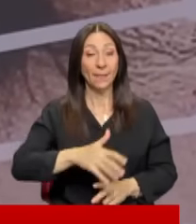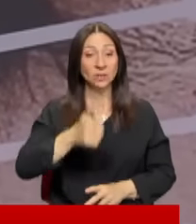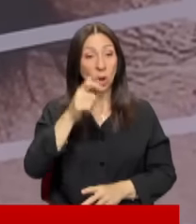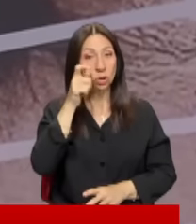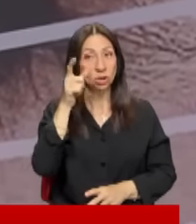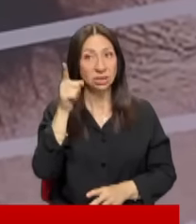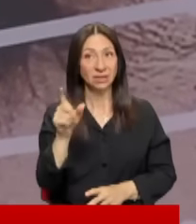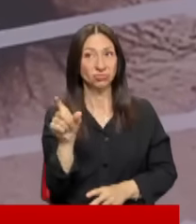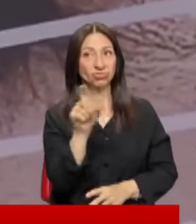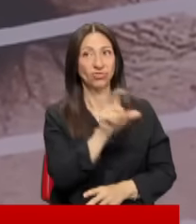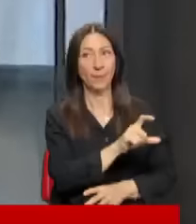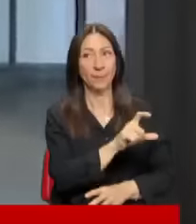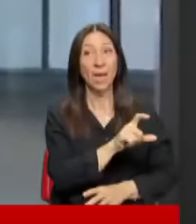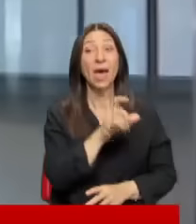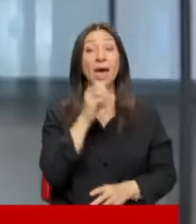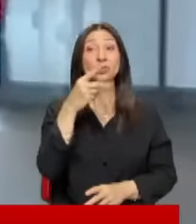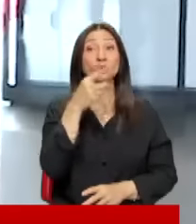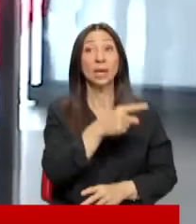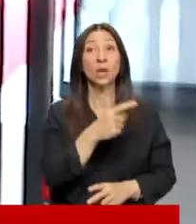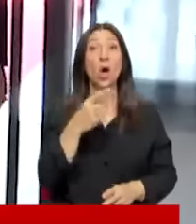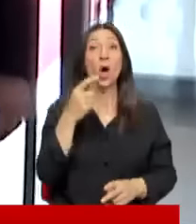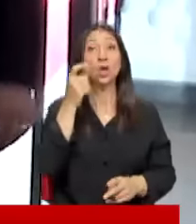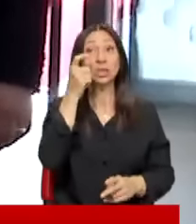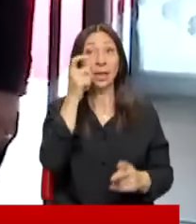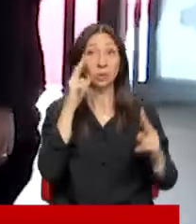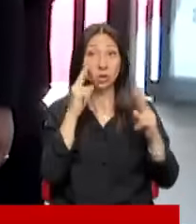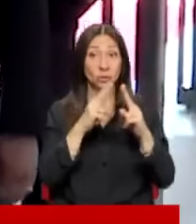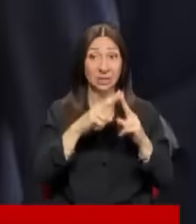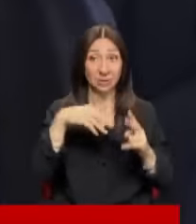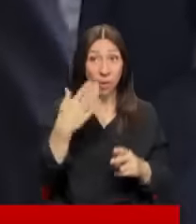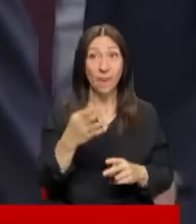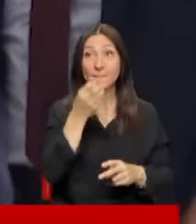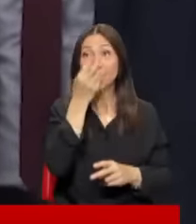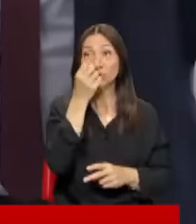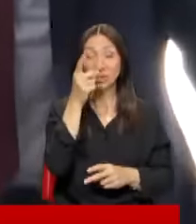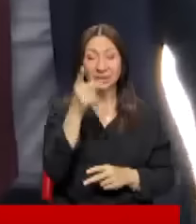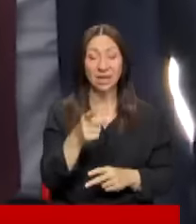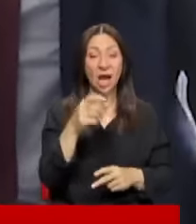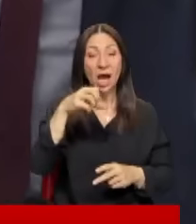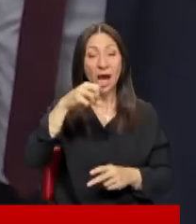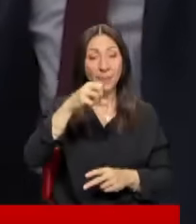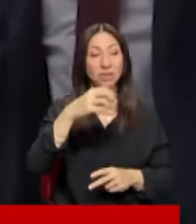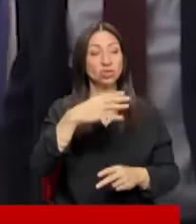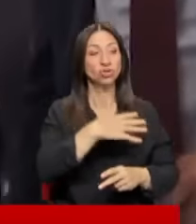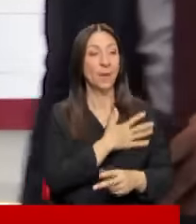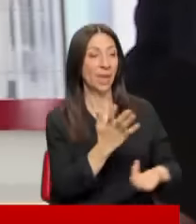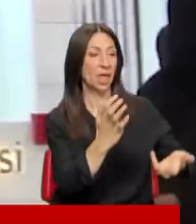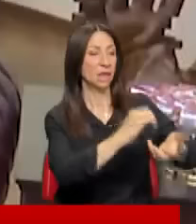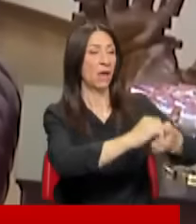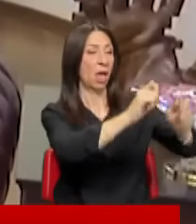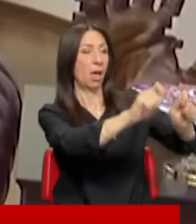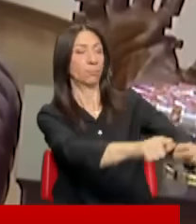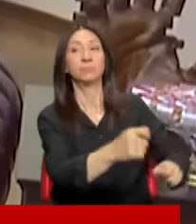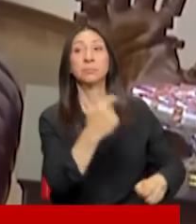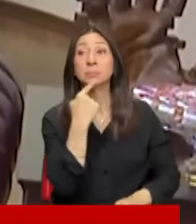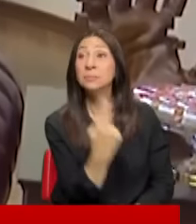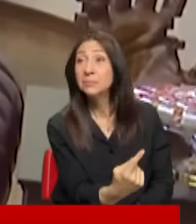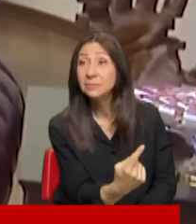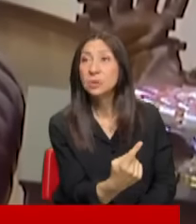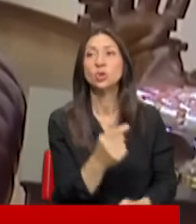Başkanı Özgür Özel'den yanıt geldi. Erdoğan, Özel görüşmesinden sonra Bahçeli'nin AK Parti CHP ittifakı kursunlar